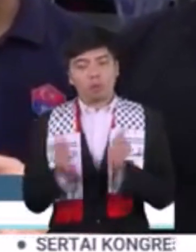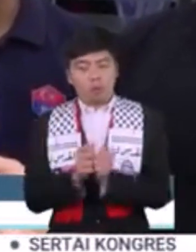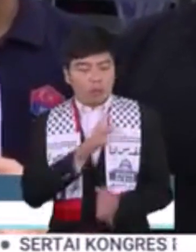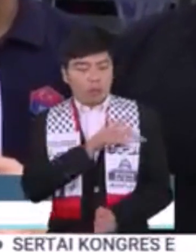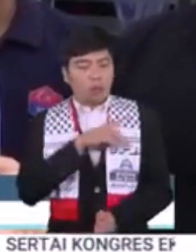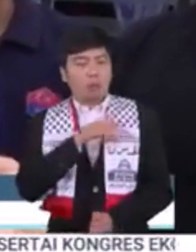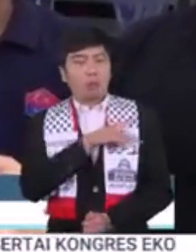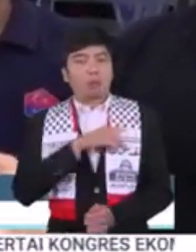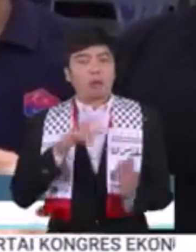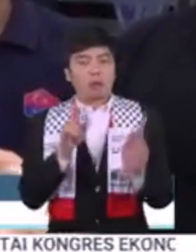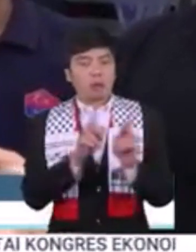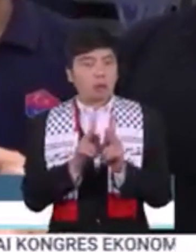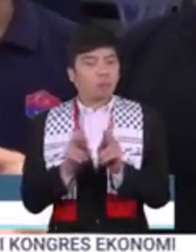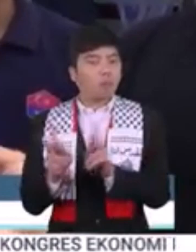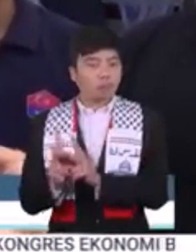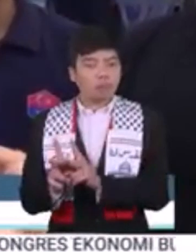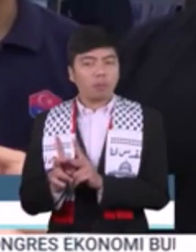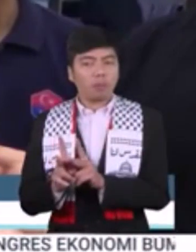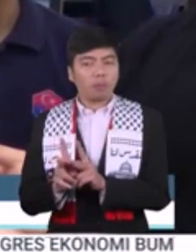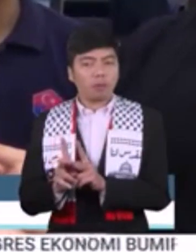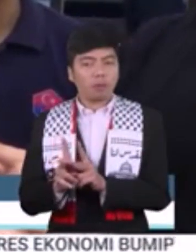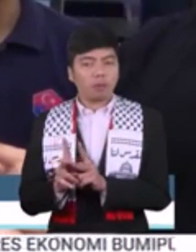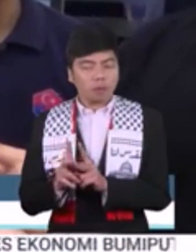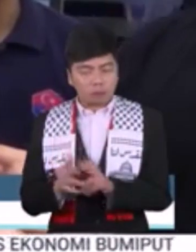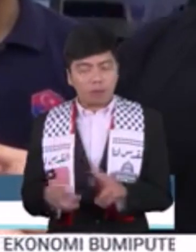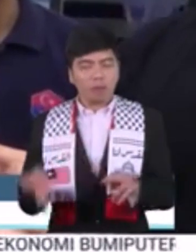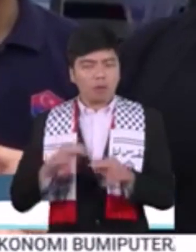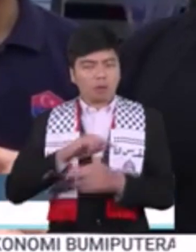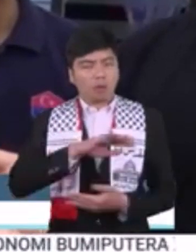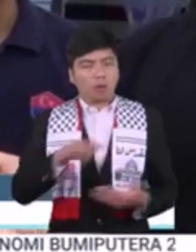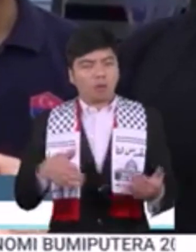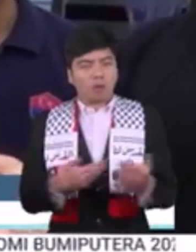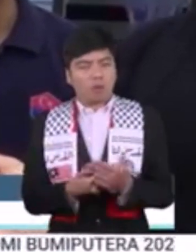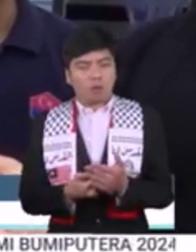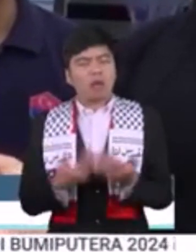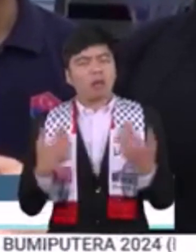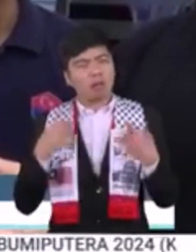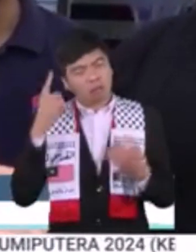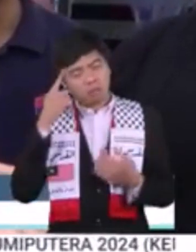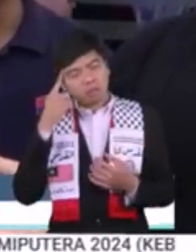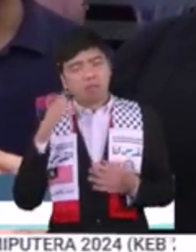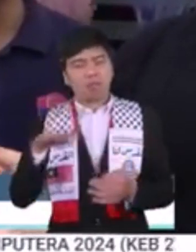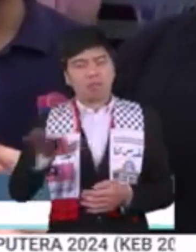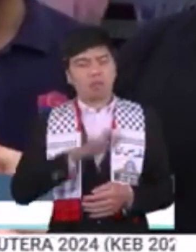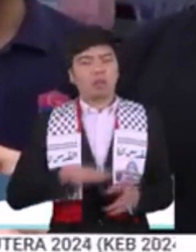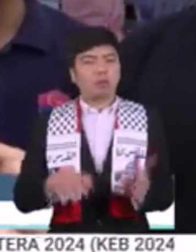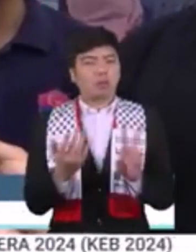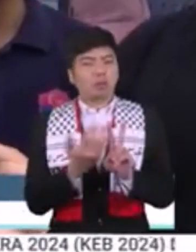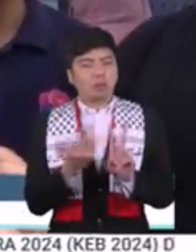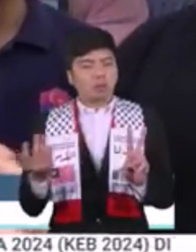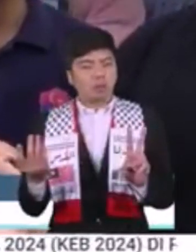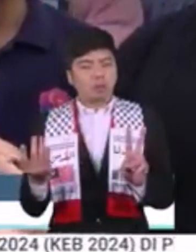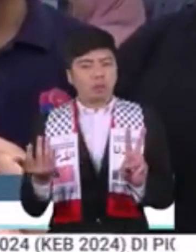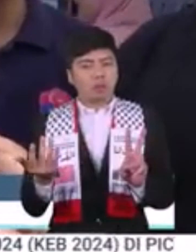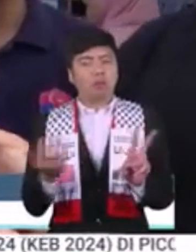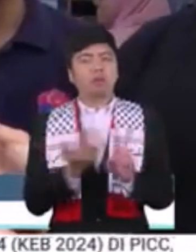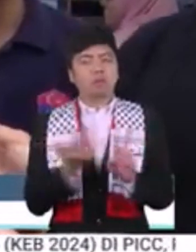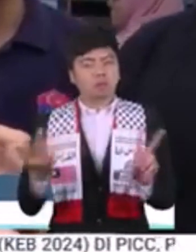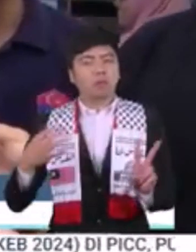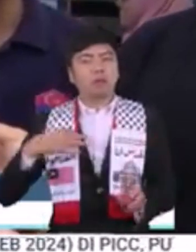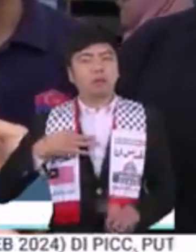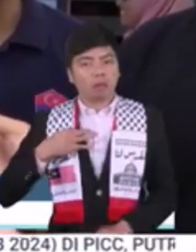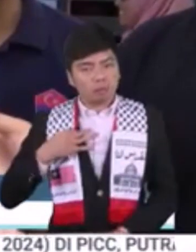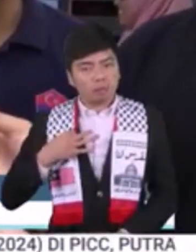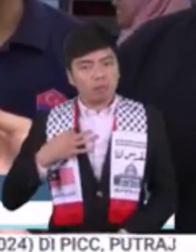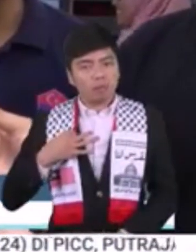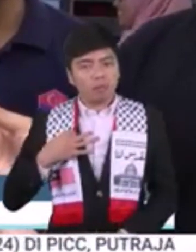kampung Jadi kalau ditambah semuanya dalam 16 r000 lebih Apa nama Southern volunteers